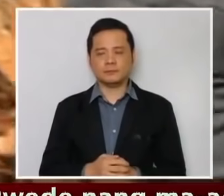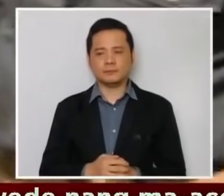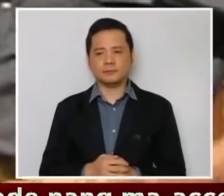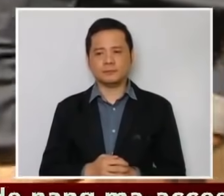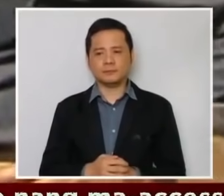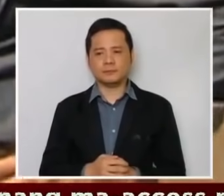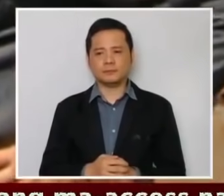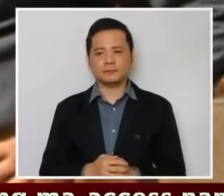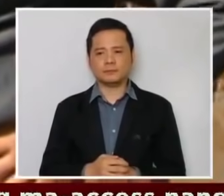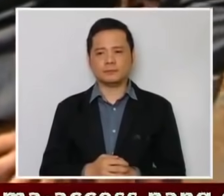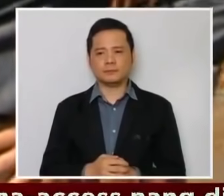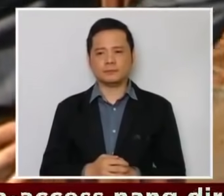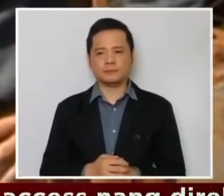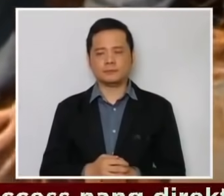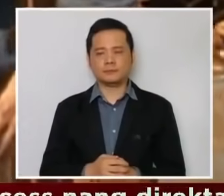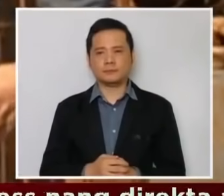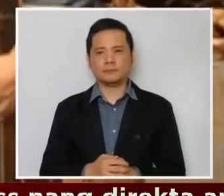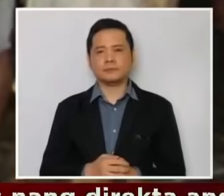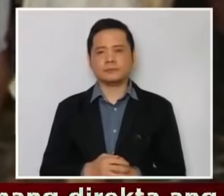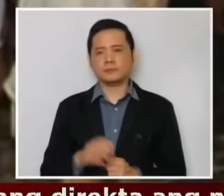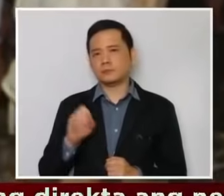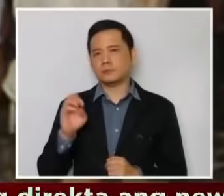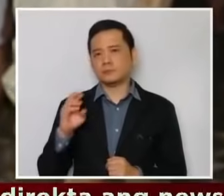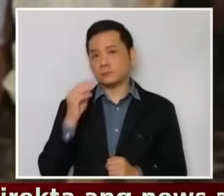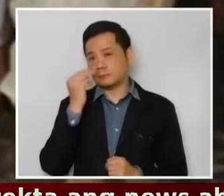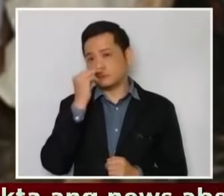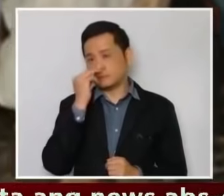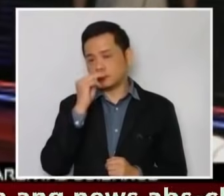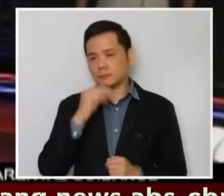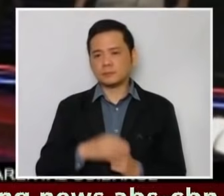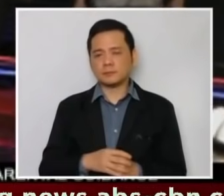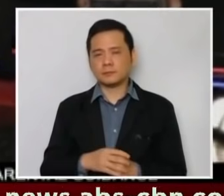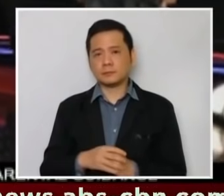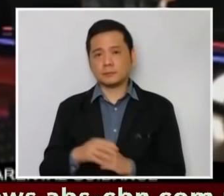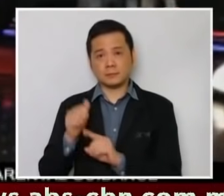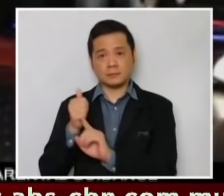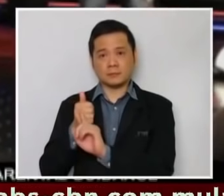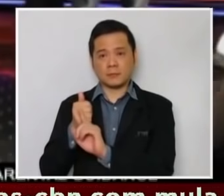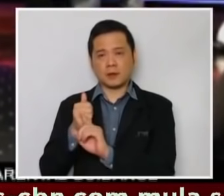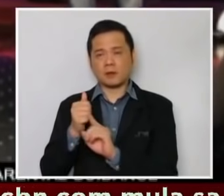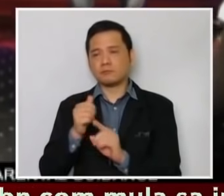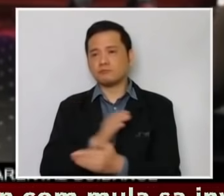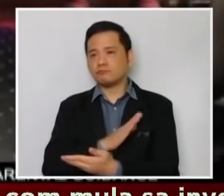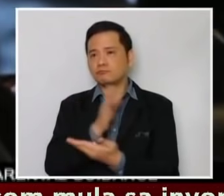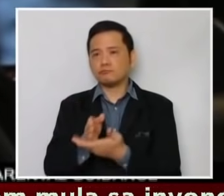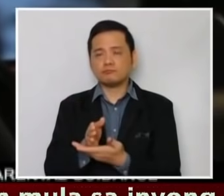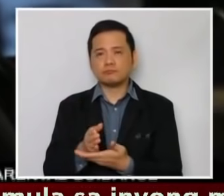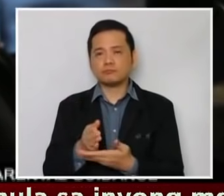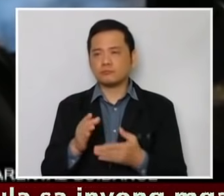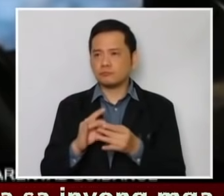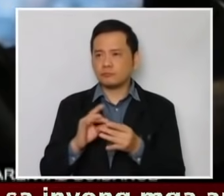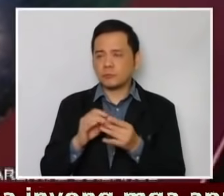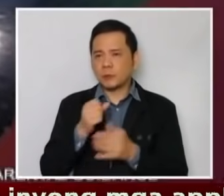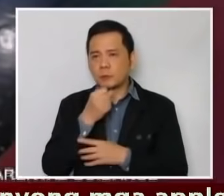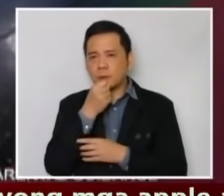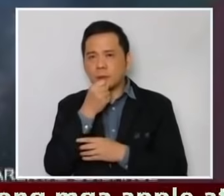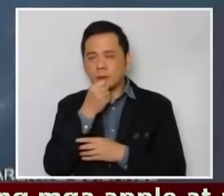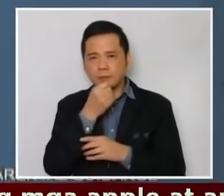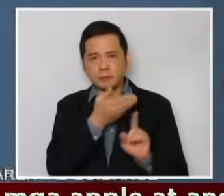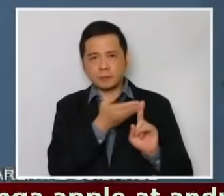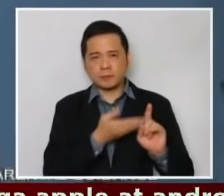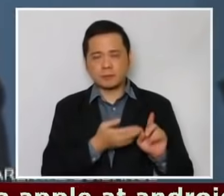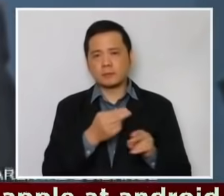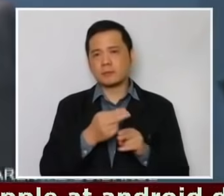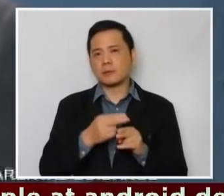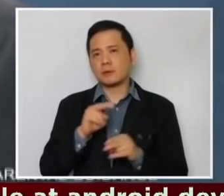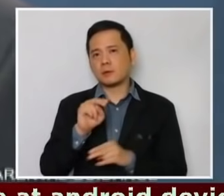Tubong Pola Oriental Mindoro, hindi broadcasting ang naisip na tatahaking karera ni Noli de Castro. Pero sa